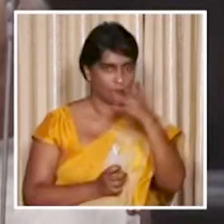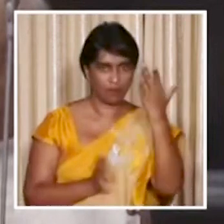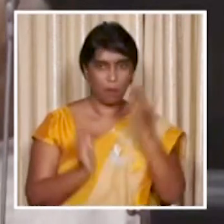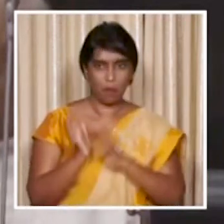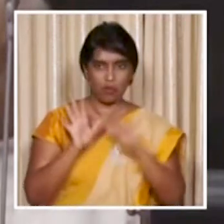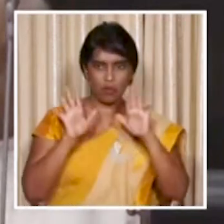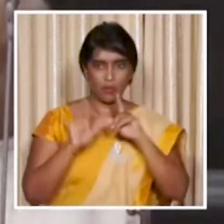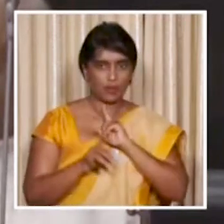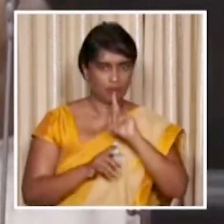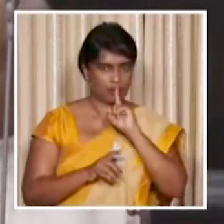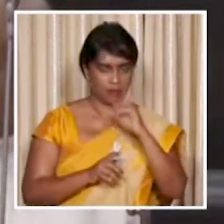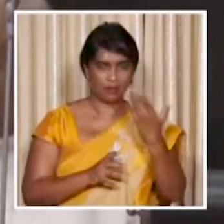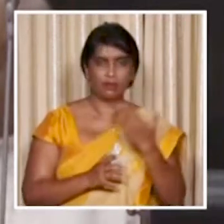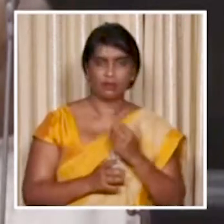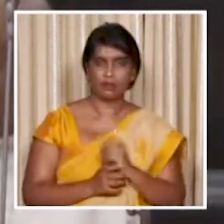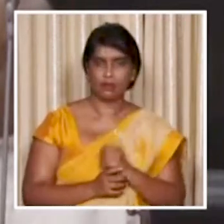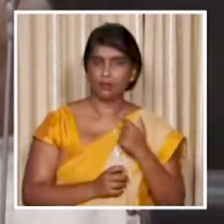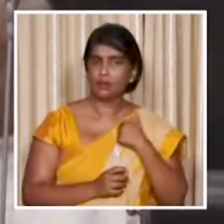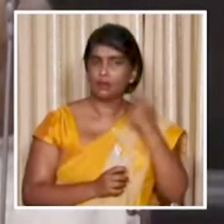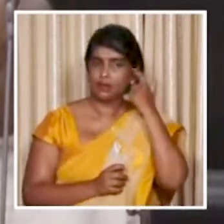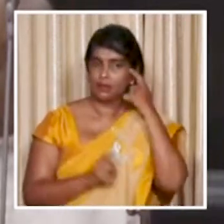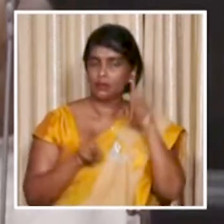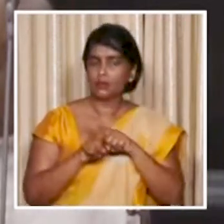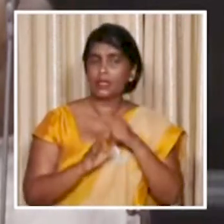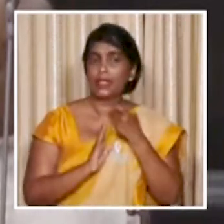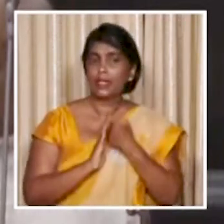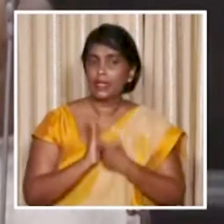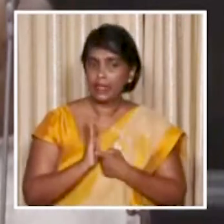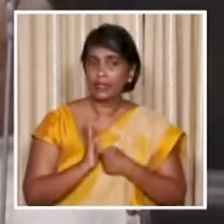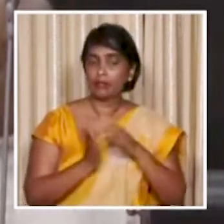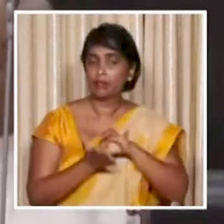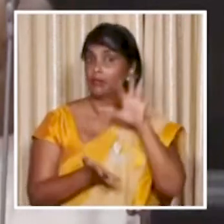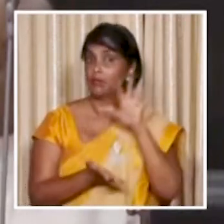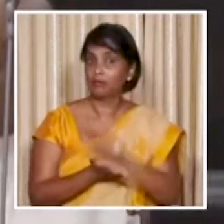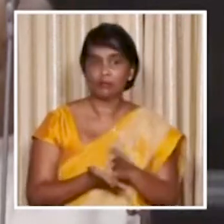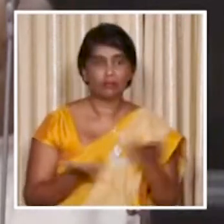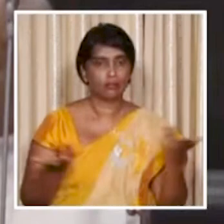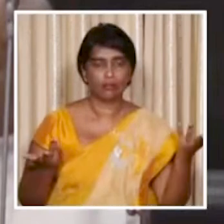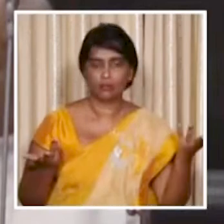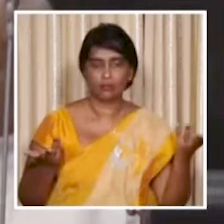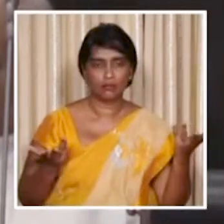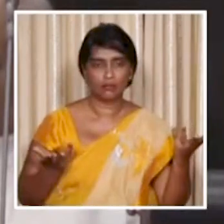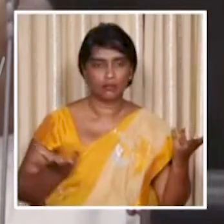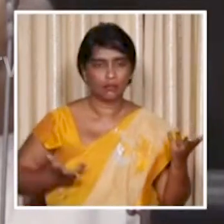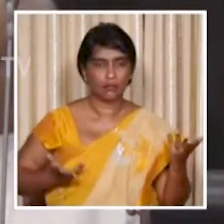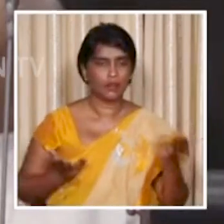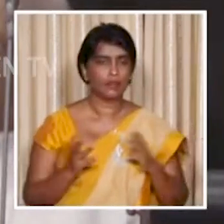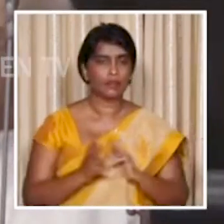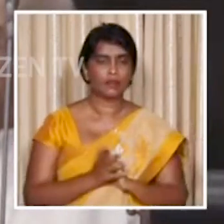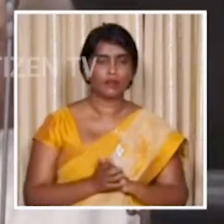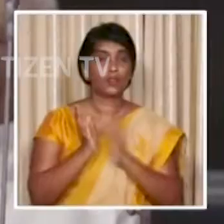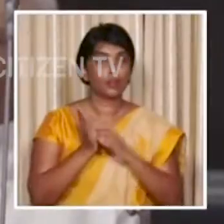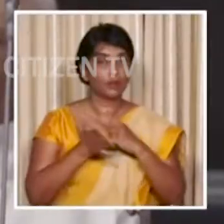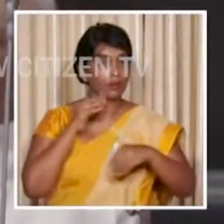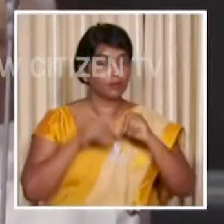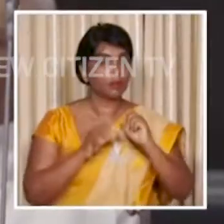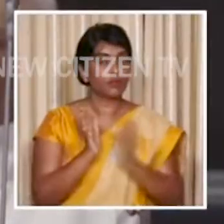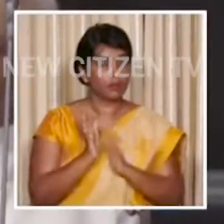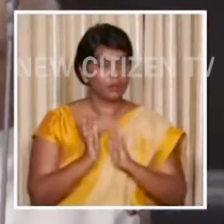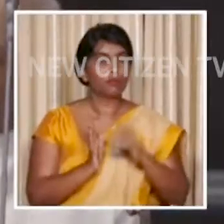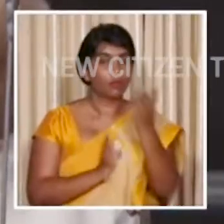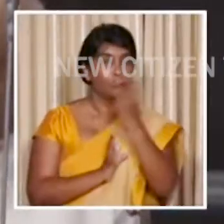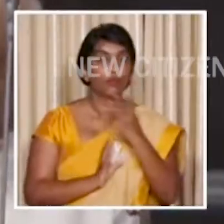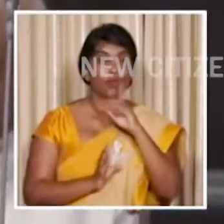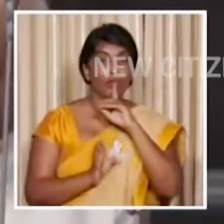ගැන. මං දන්නේ හැටියට නීති අනුකූල තීරණයක් නැහැ මේ තියන්න කියලා. දැන් මම